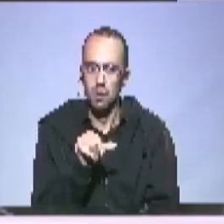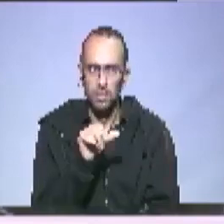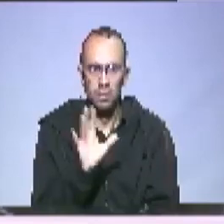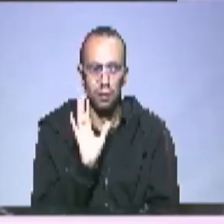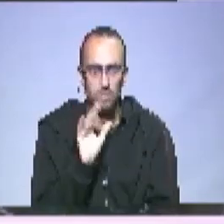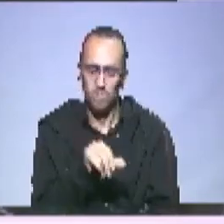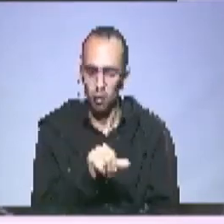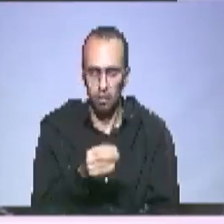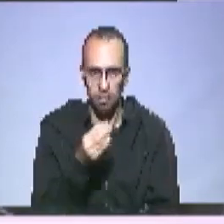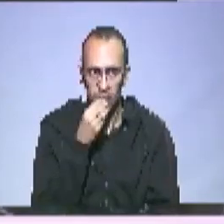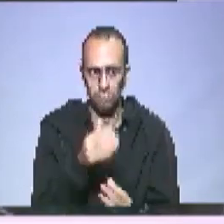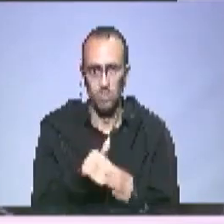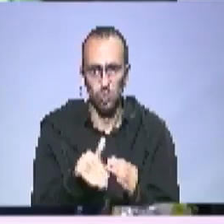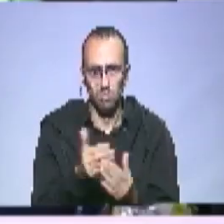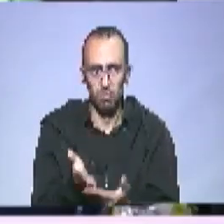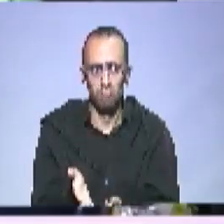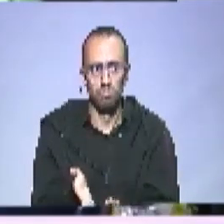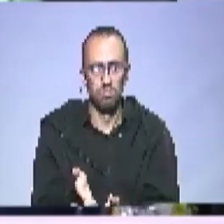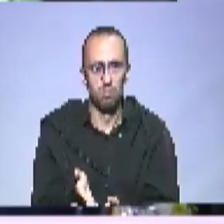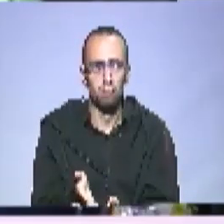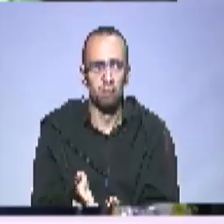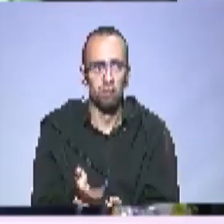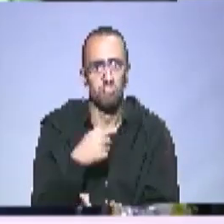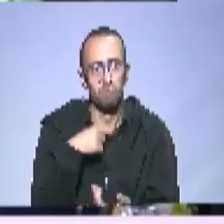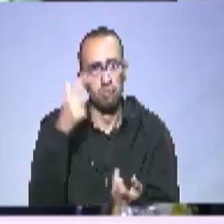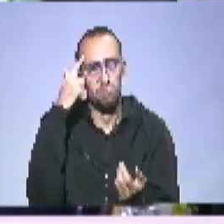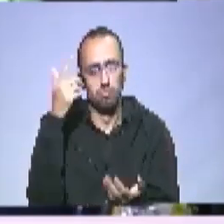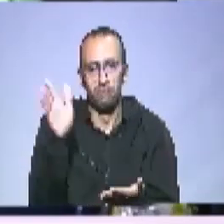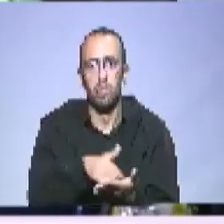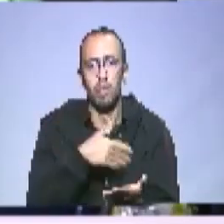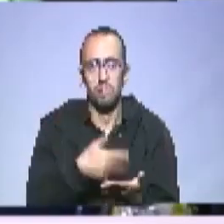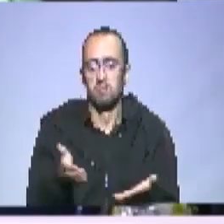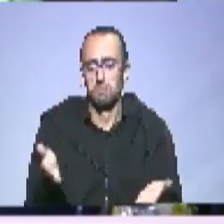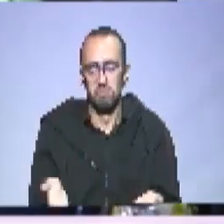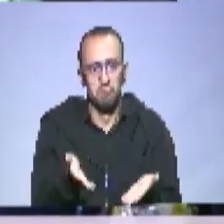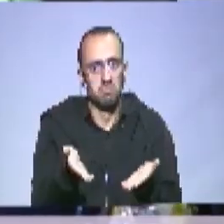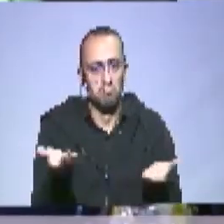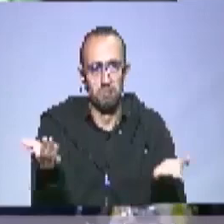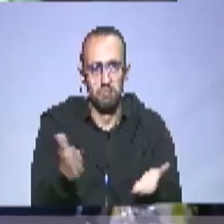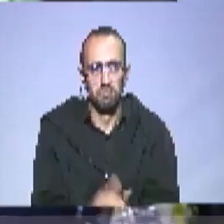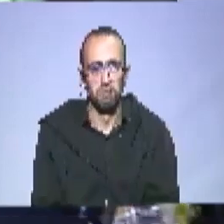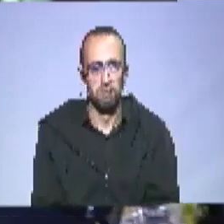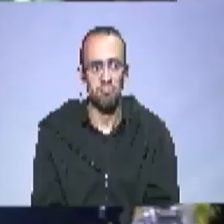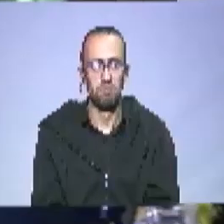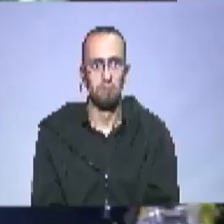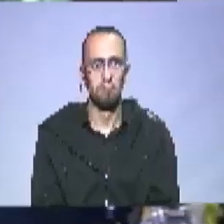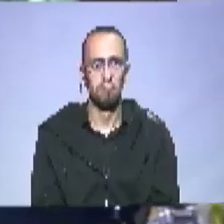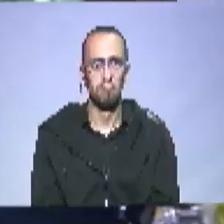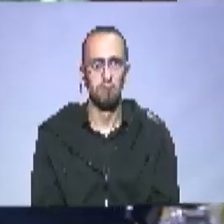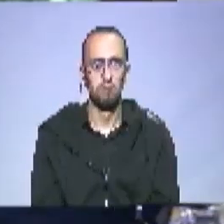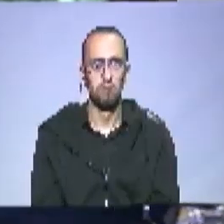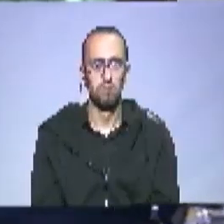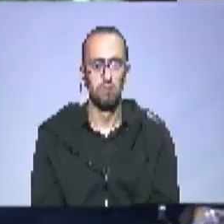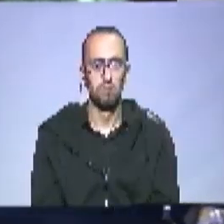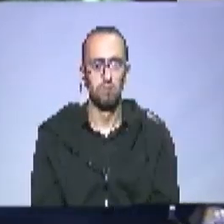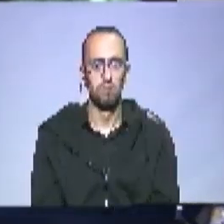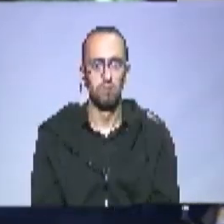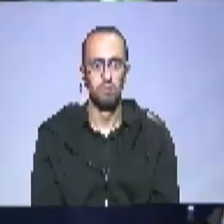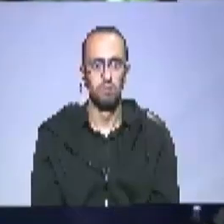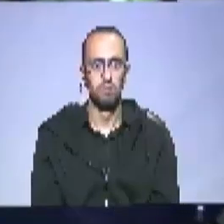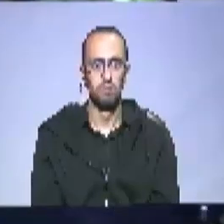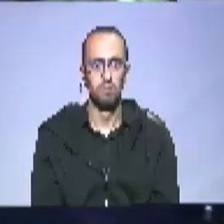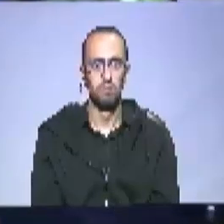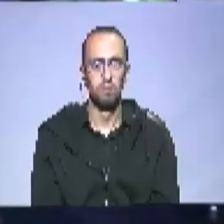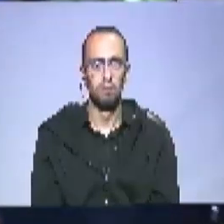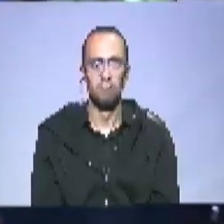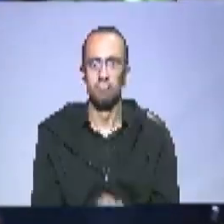ظريفة اهو. حلوة قوي. ما كانش في الحسبان برضو زي كالعادة يعني. اهو نشيل دي بقى كده خلاص، ونشيل دي